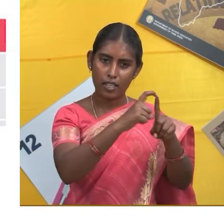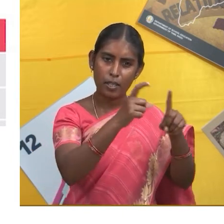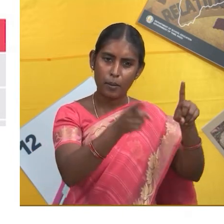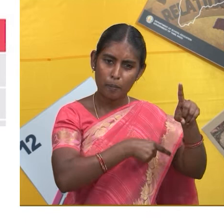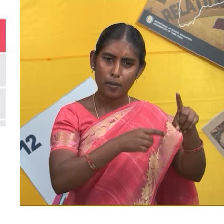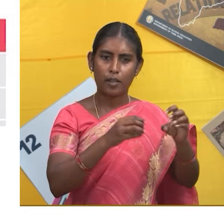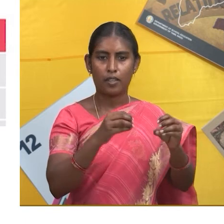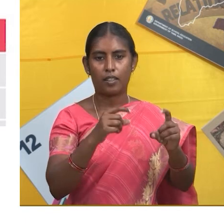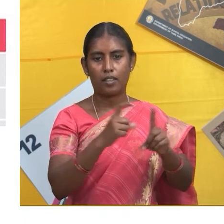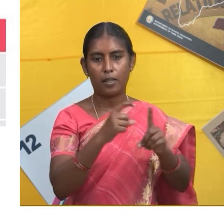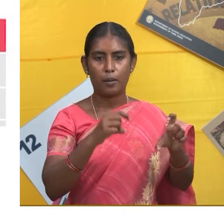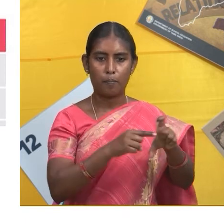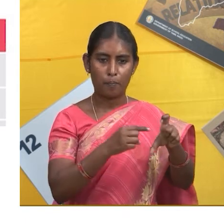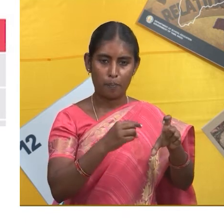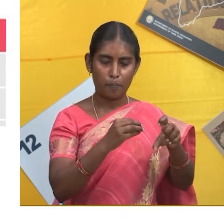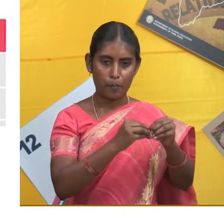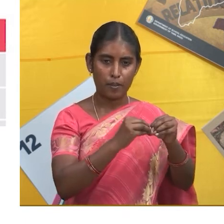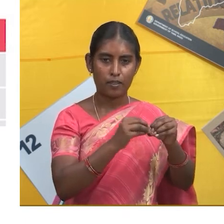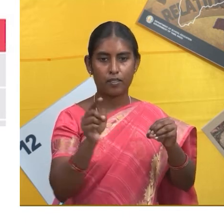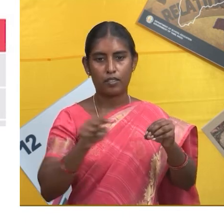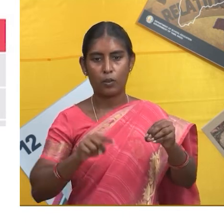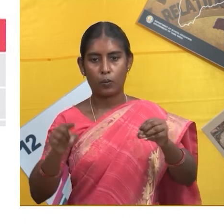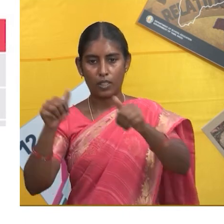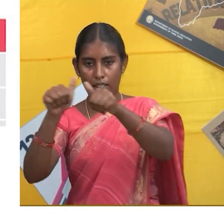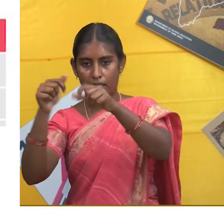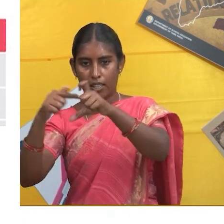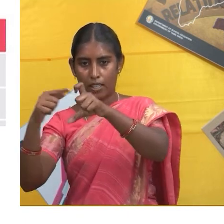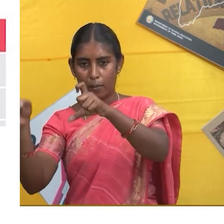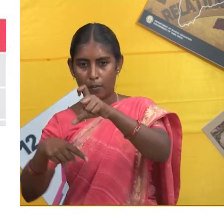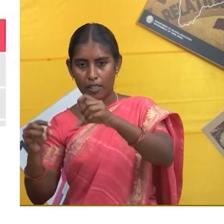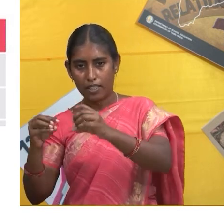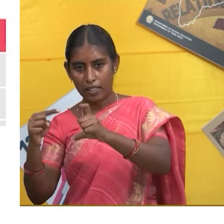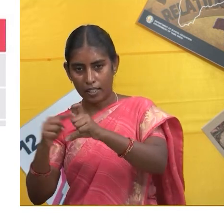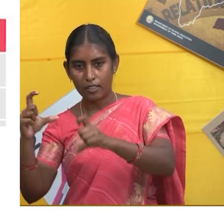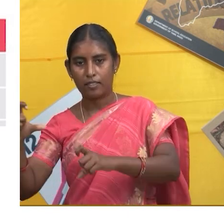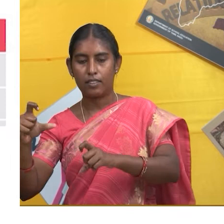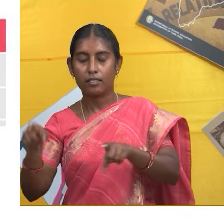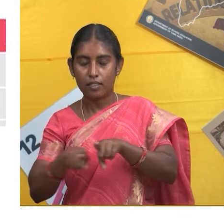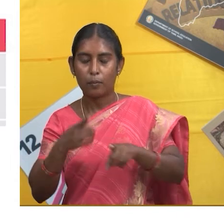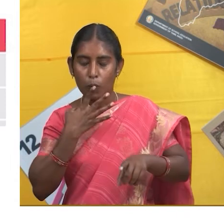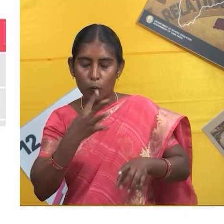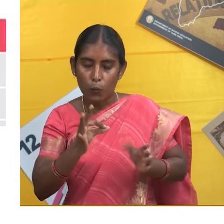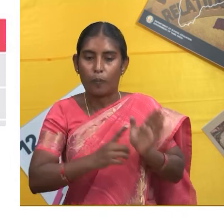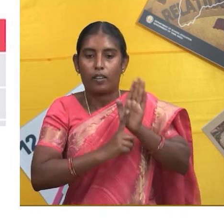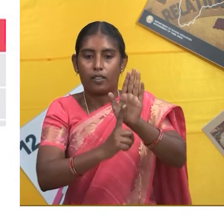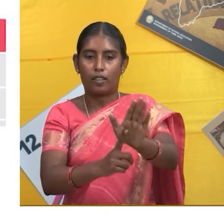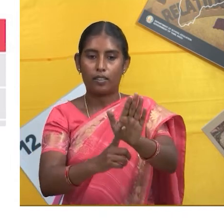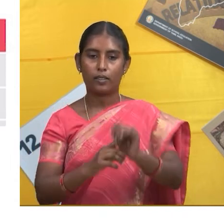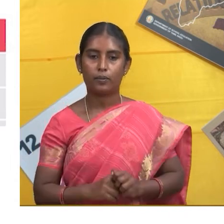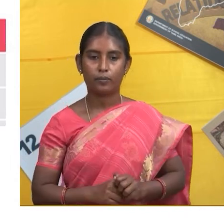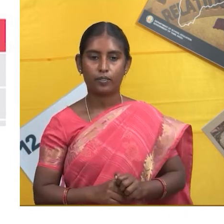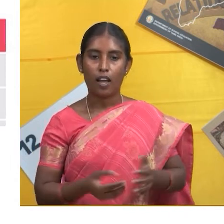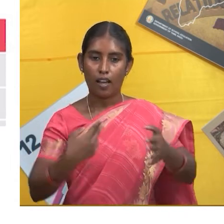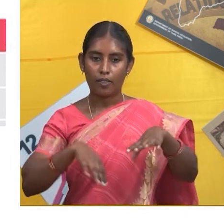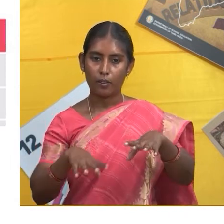EC இகிருதாக அல்லதானே புருப்புண்டும். பிடி கூட்டி லனா முக்கத்தில்venue வரினைவு